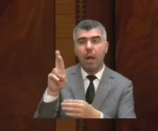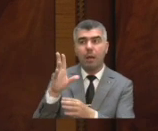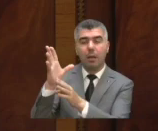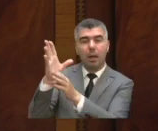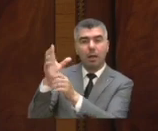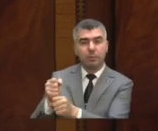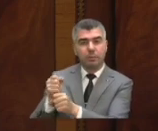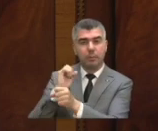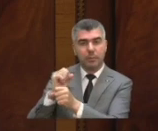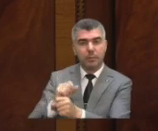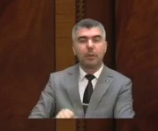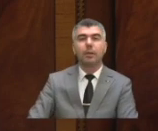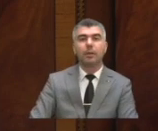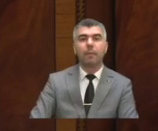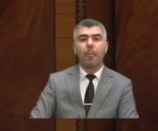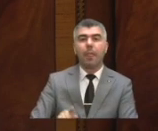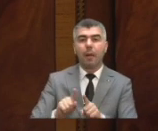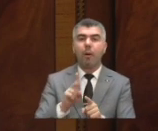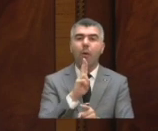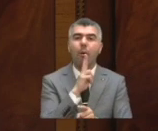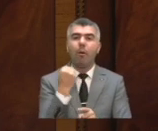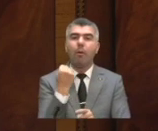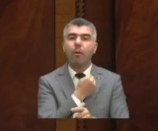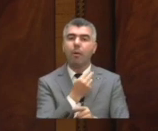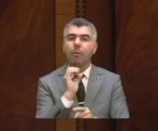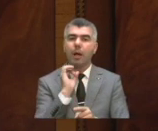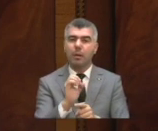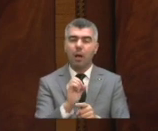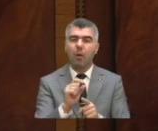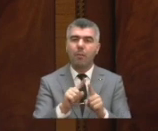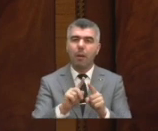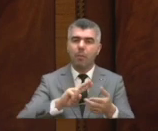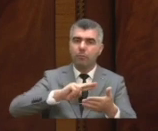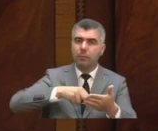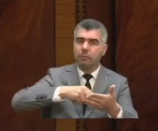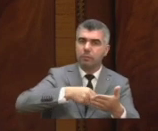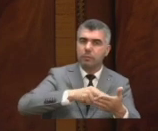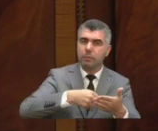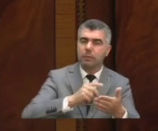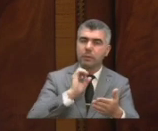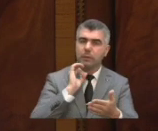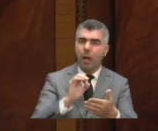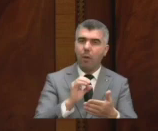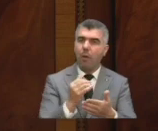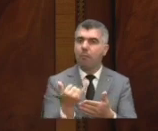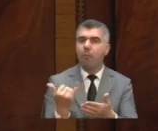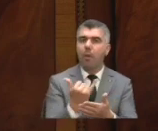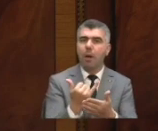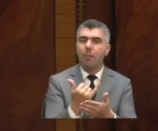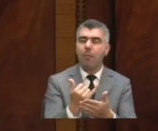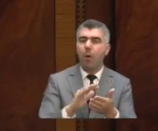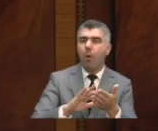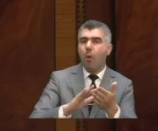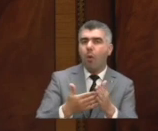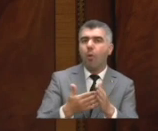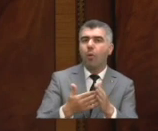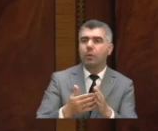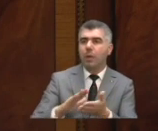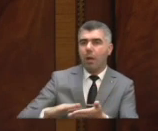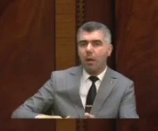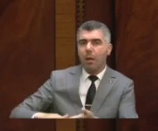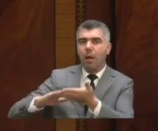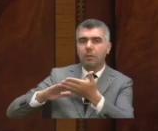الساميه اتخذت الحكومه مجموعه من القرارات الاستباقيه بهدف التخفيف من تاثيرات